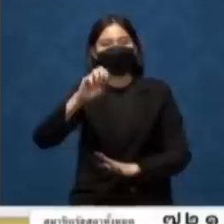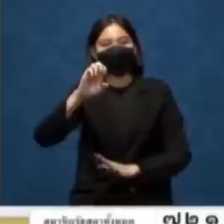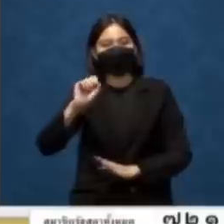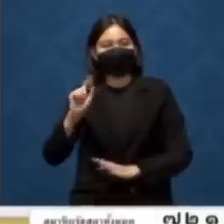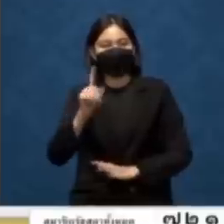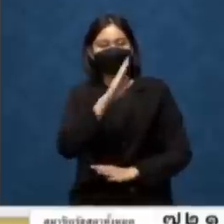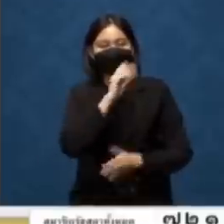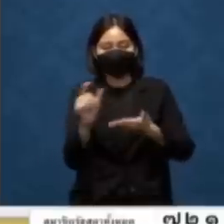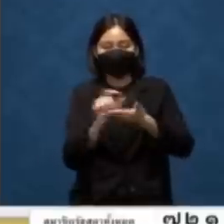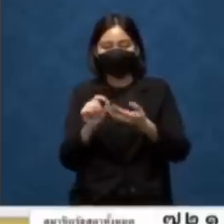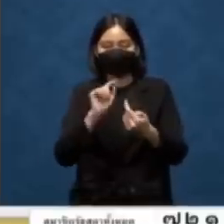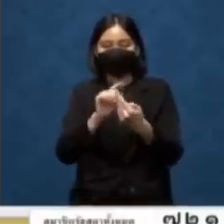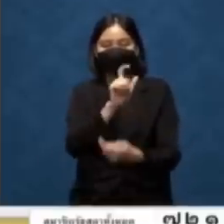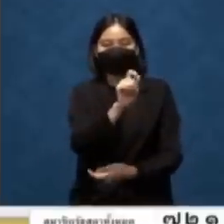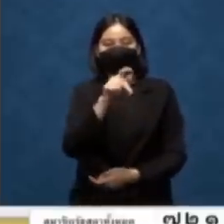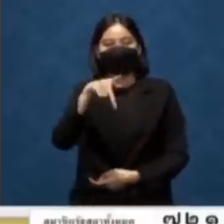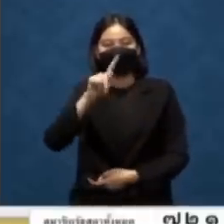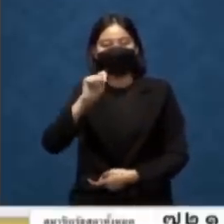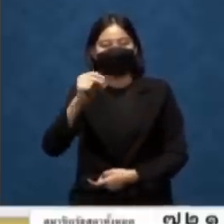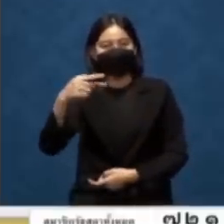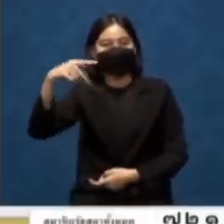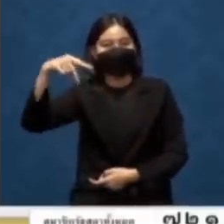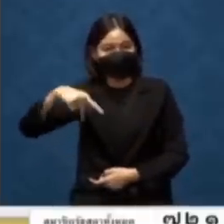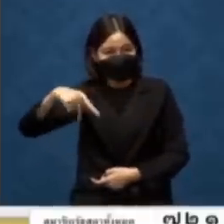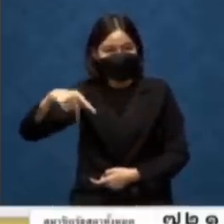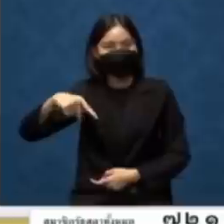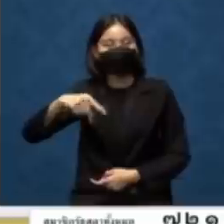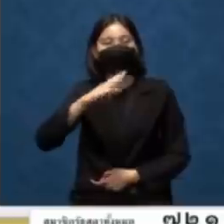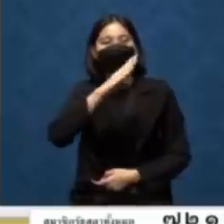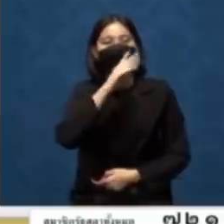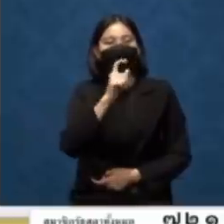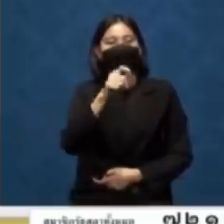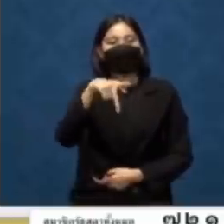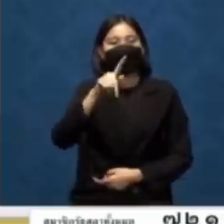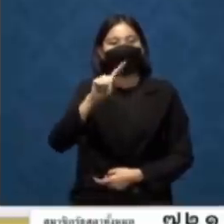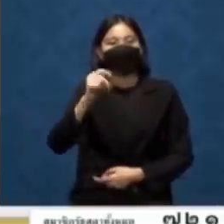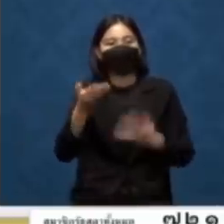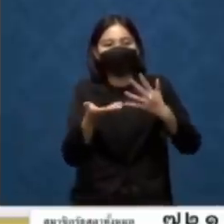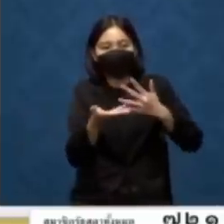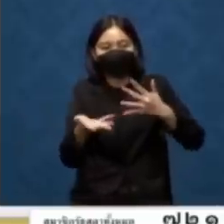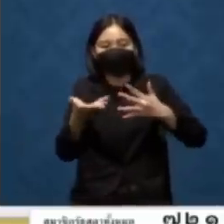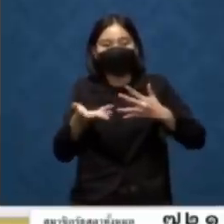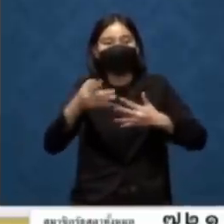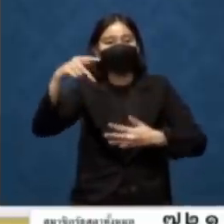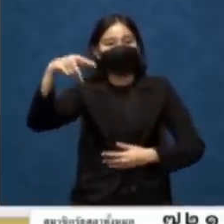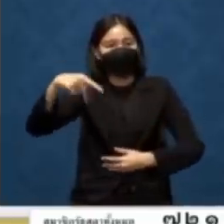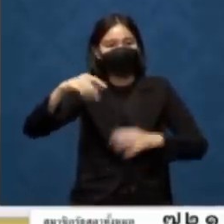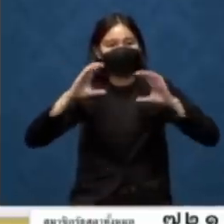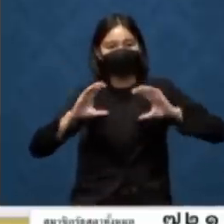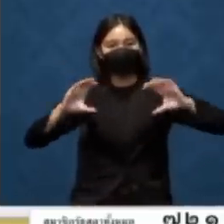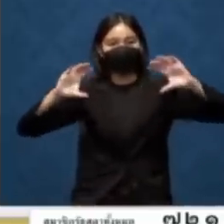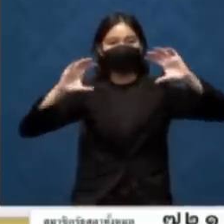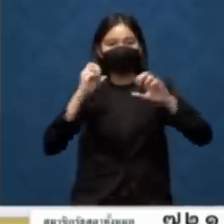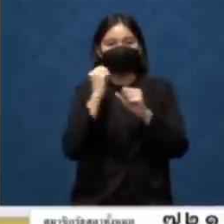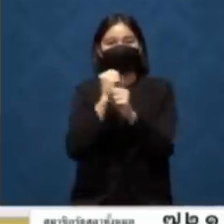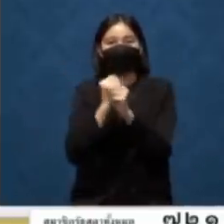เรเกี่ยวกับคอต stereotyc. aguอง่านแบบพี่เศรแล้ถาวัหนงองคอรต โกระดบขึมาเปนแบพเศรอย่นพระรบ sproutsต้ทำตาม